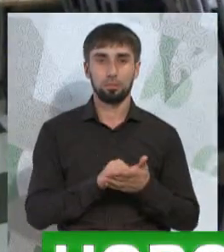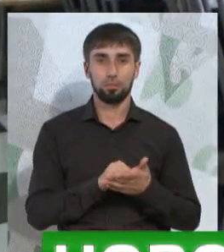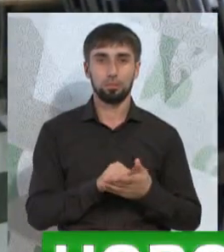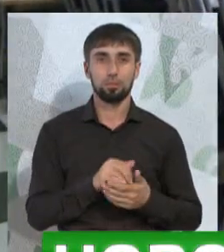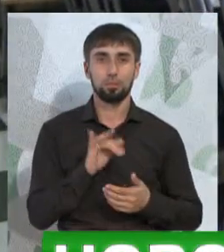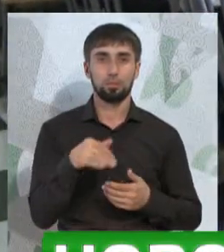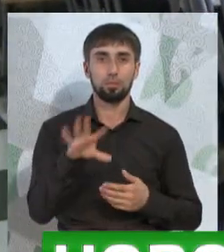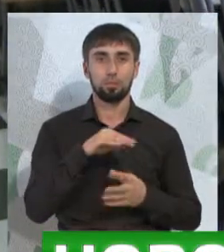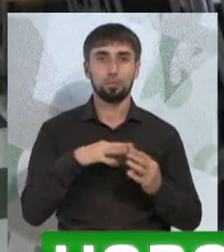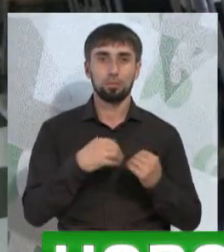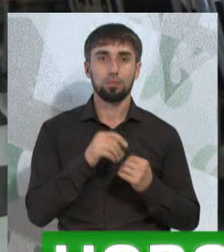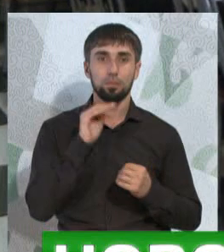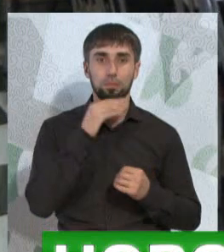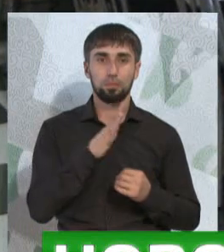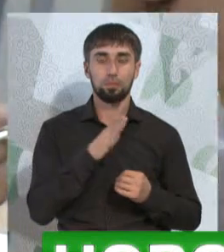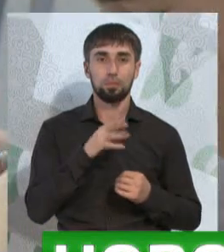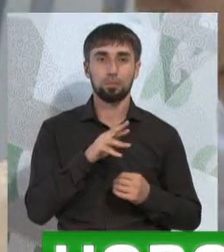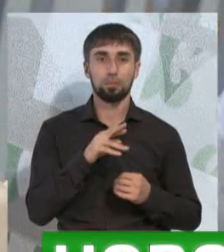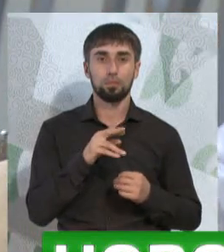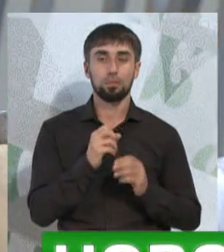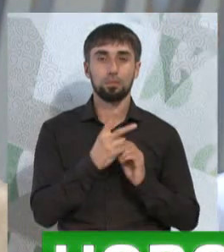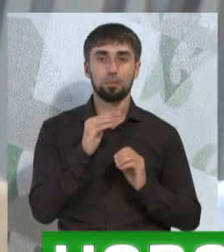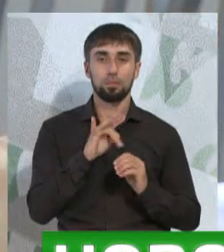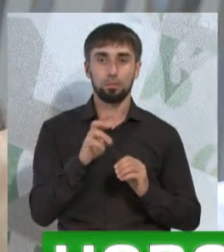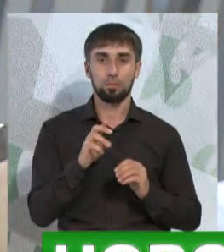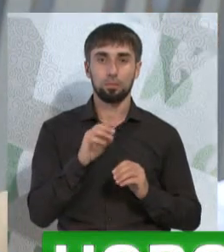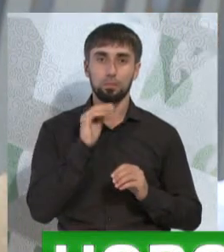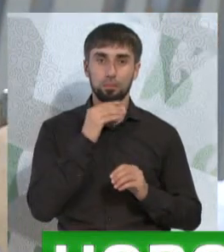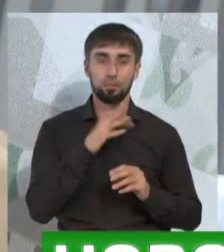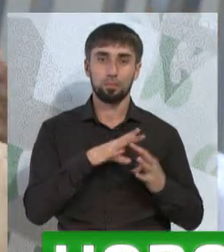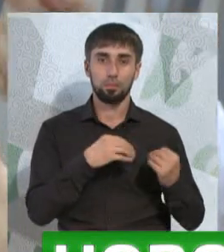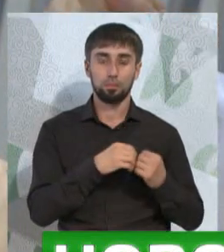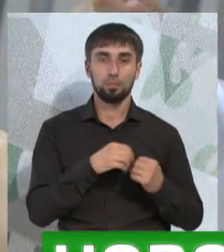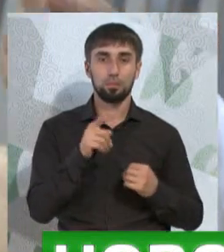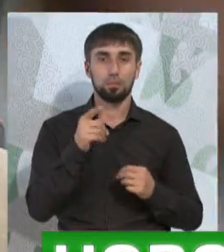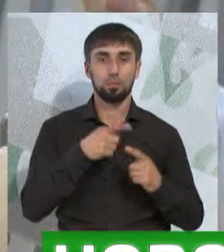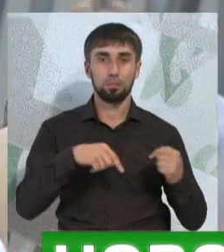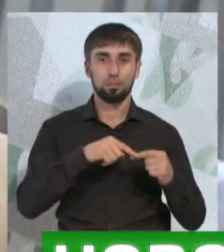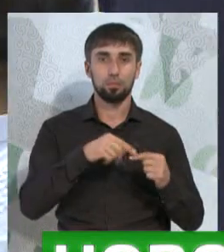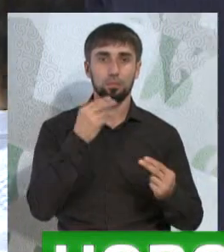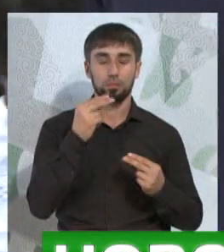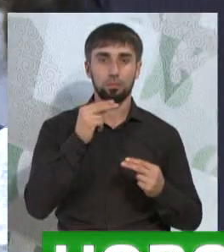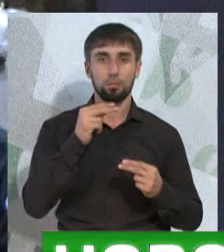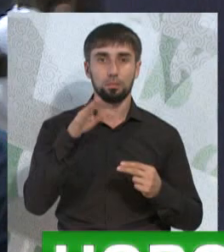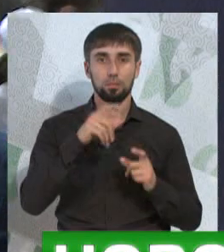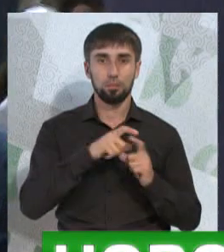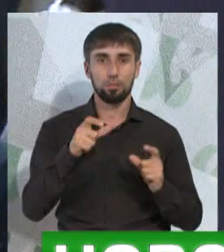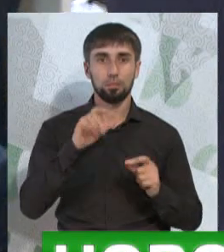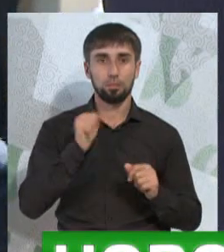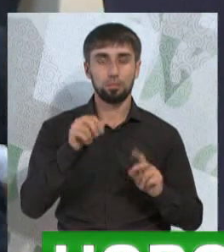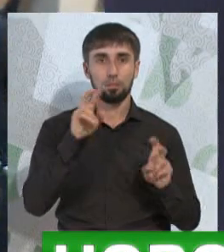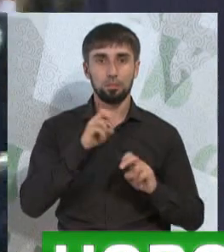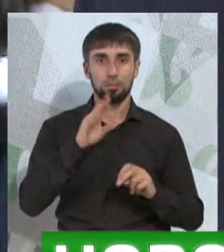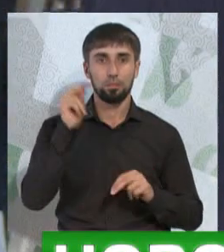позволит семьям сэкономить на обедах не менее 12 тысяч рублей. К слову, проверить организацию питания в школах могут и родители учеников. Для